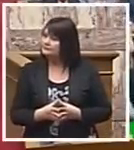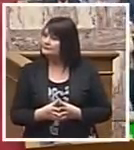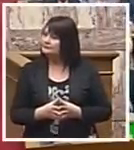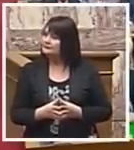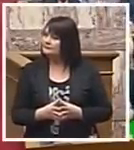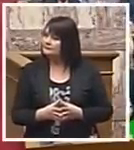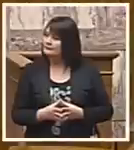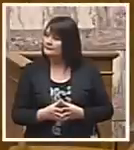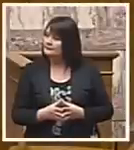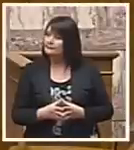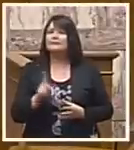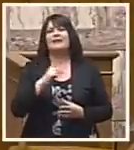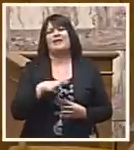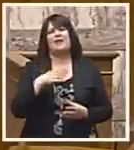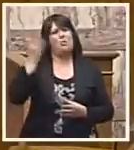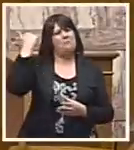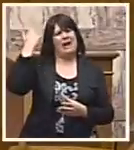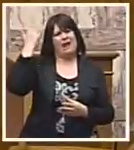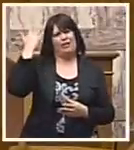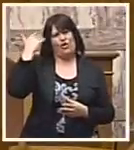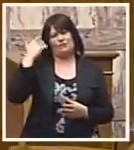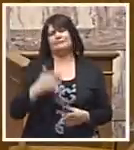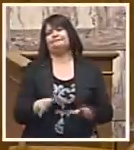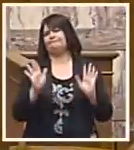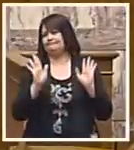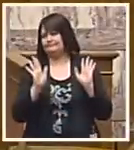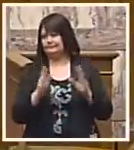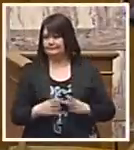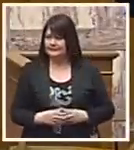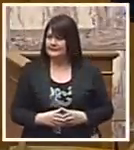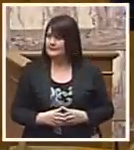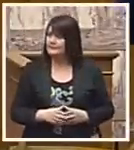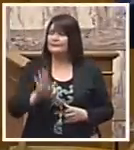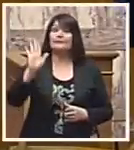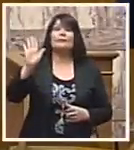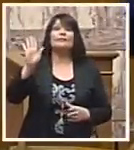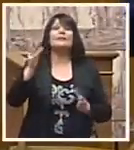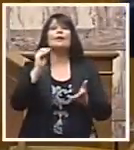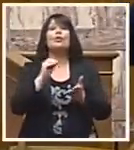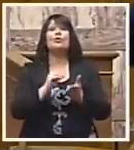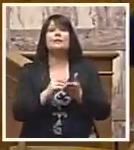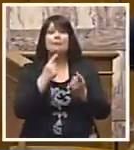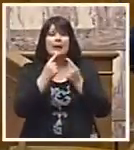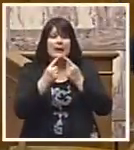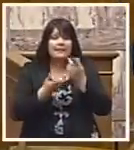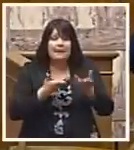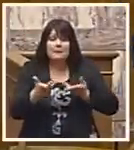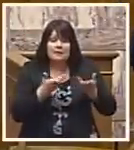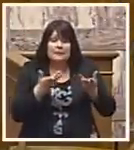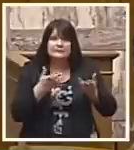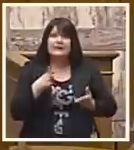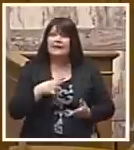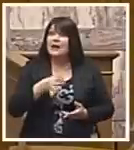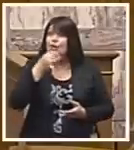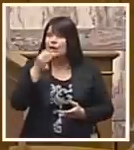Δεν θέλω όμως να πάω στα παλιά. Όχι επαναδιαπραγμάτευση, αλλά να πω όμως κάτι.